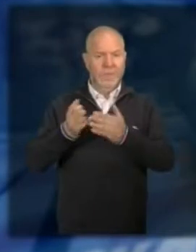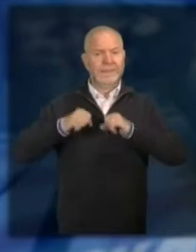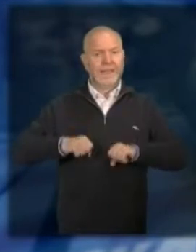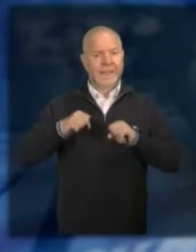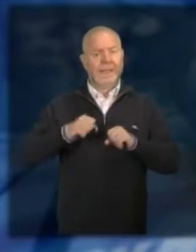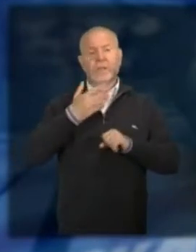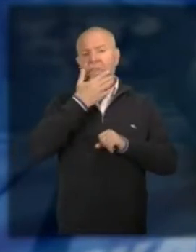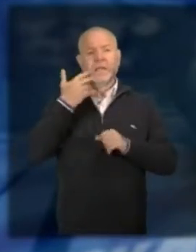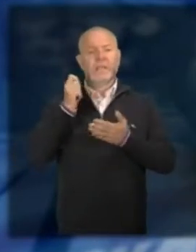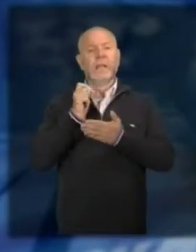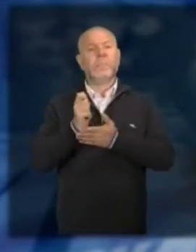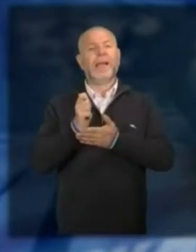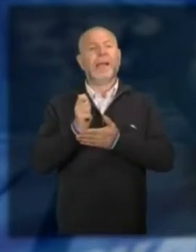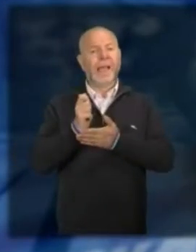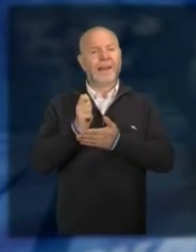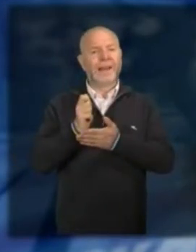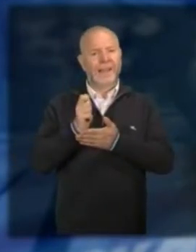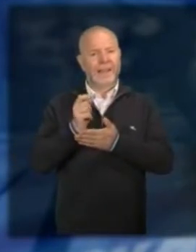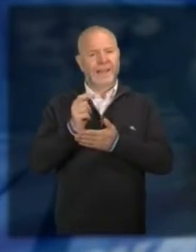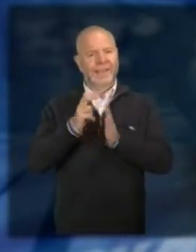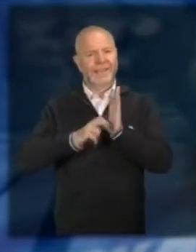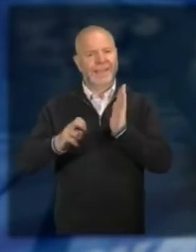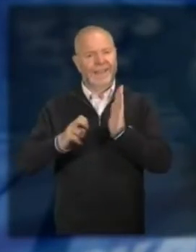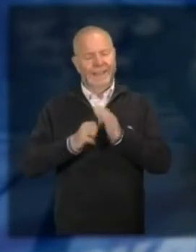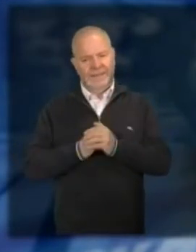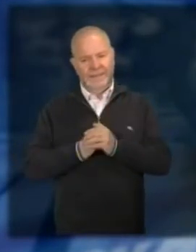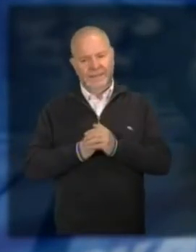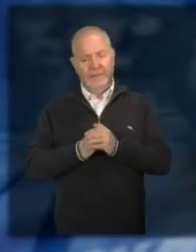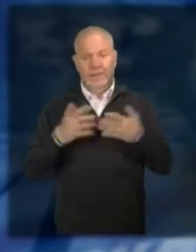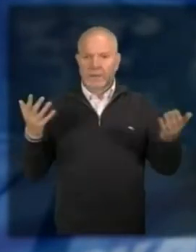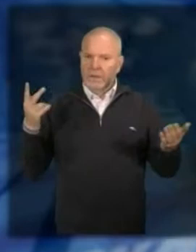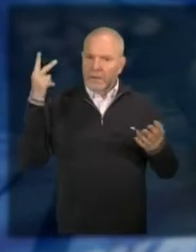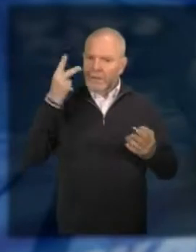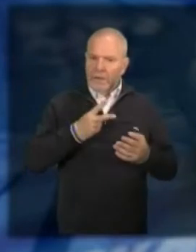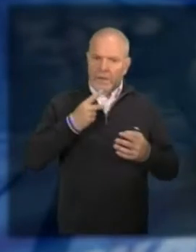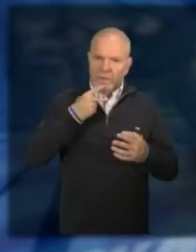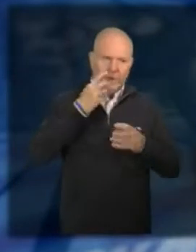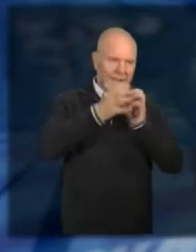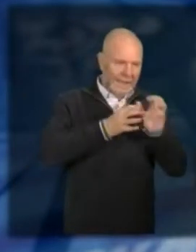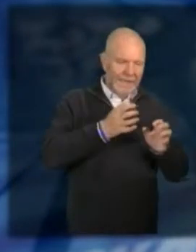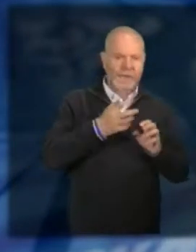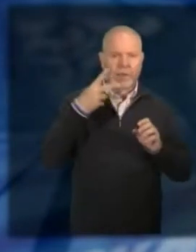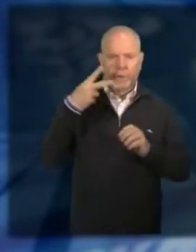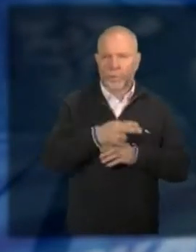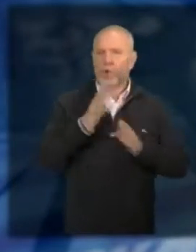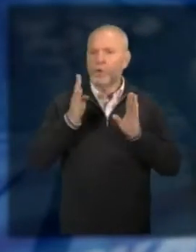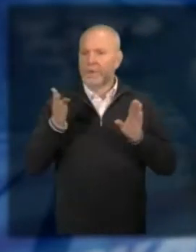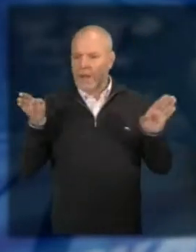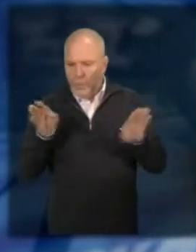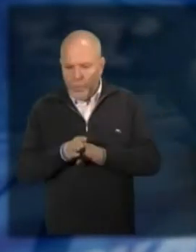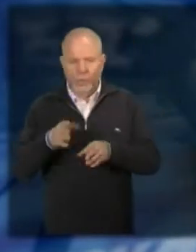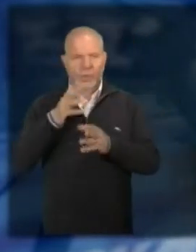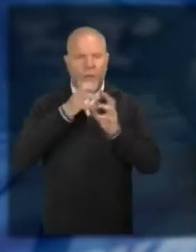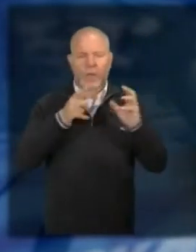del ticket. Ci dicono che il servizio sanitario è in crisi, ci tagliano i servizi, vogliono chiuderci l'ospedale San Biagio